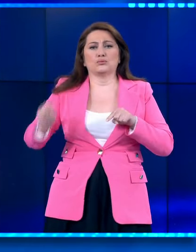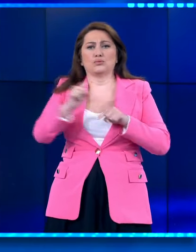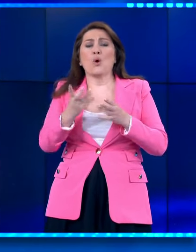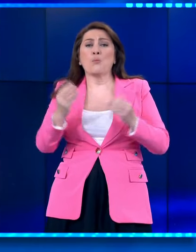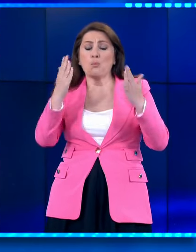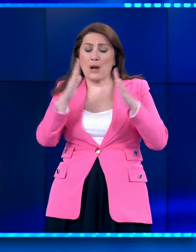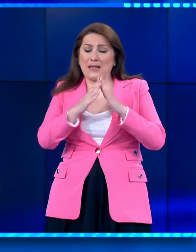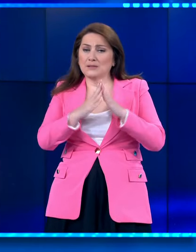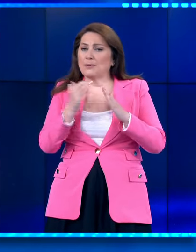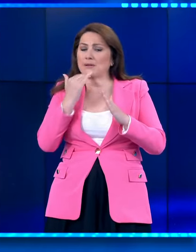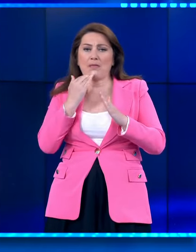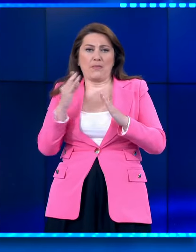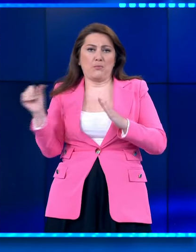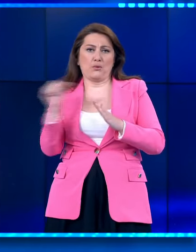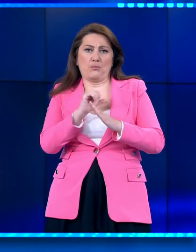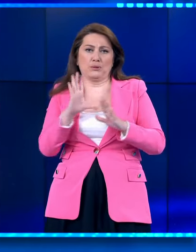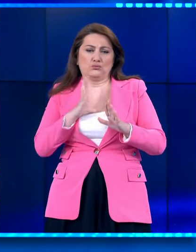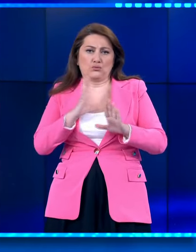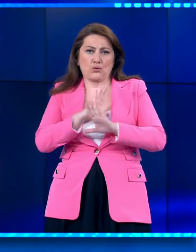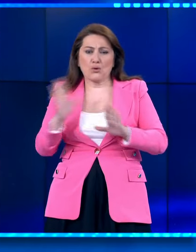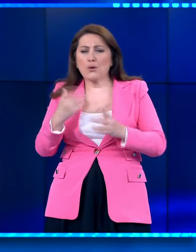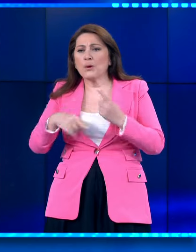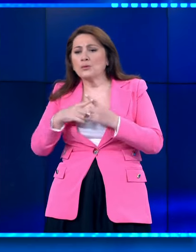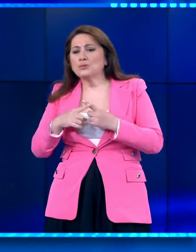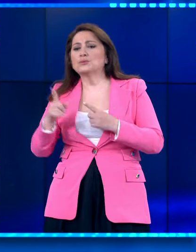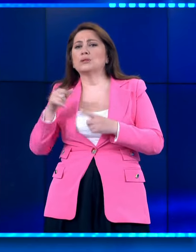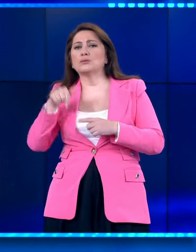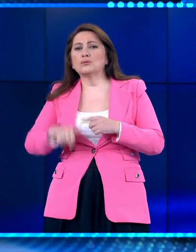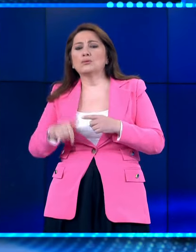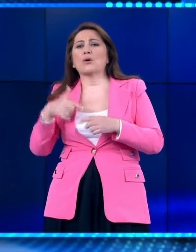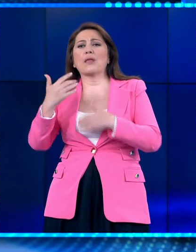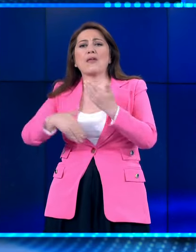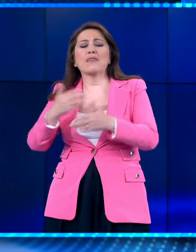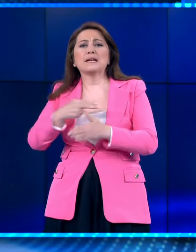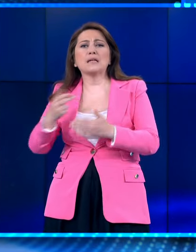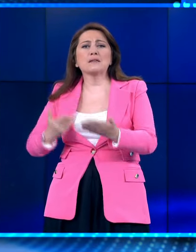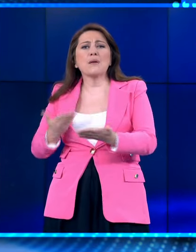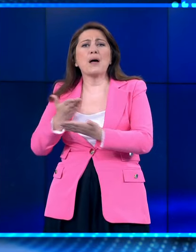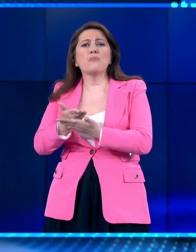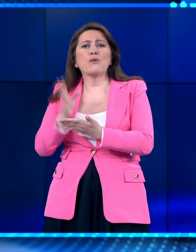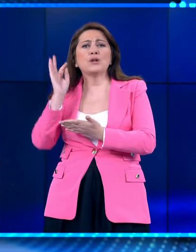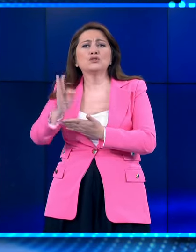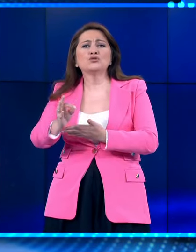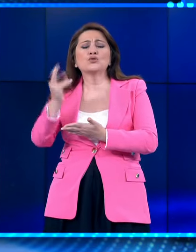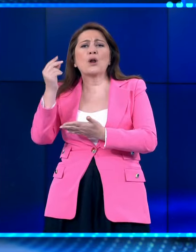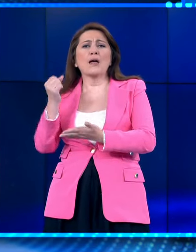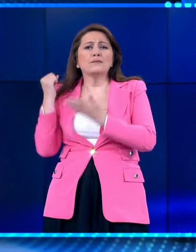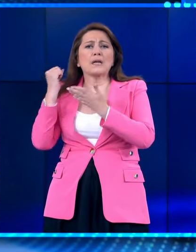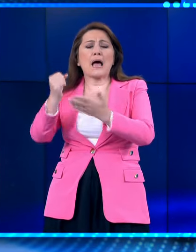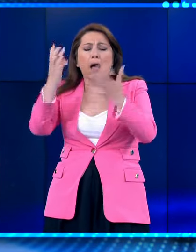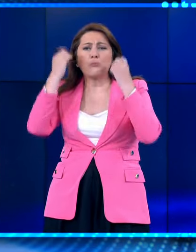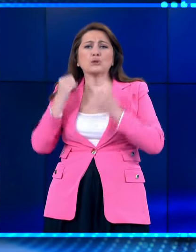ολοκληρώνονται οι διαδικασίες για την καταβολή των αποζημιώσεων. Στα Βρυλίσια βρίσκεται ο Γιώργος Αραντάκος, όπου θα μας ενημερώσει για τις διαδικασίες και